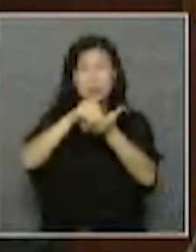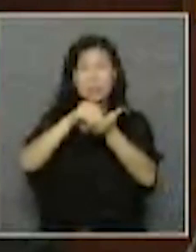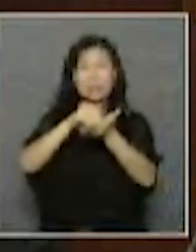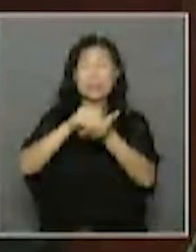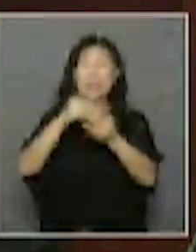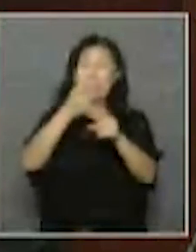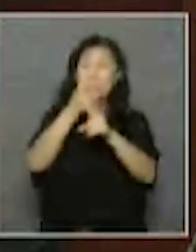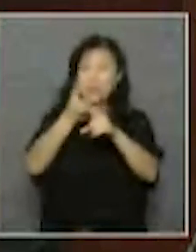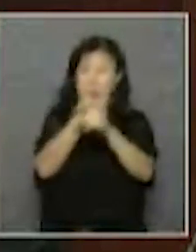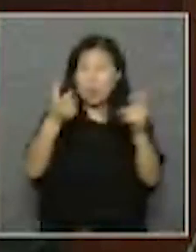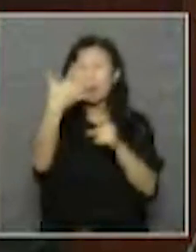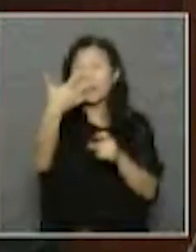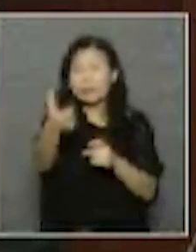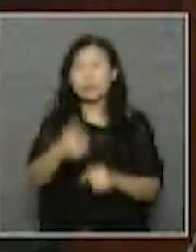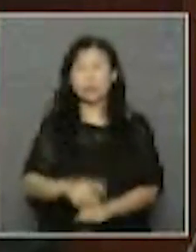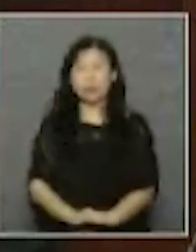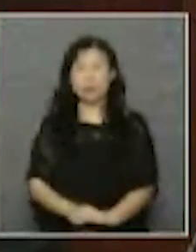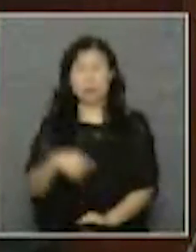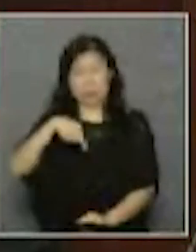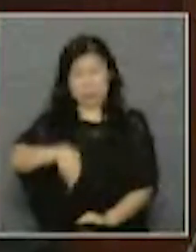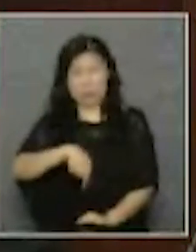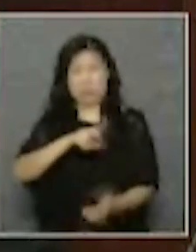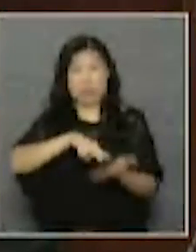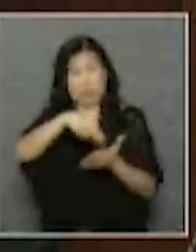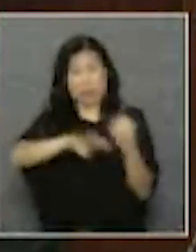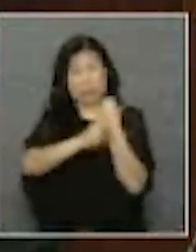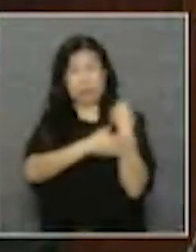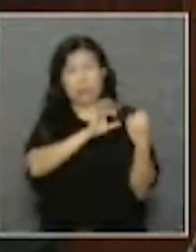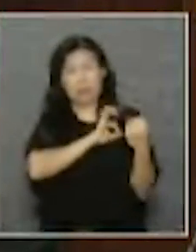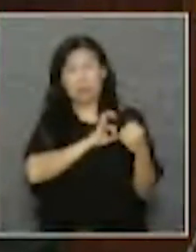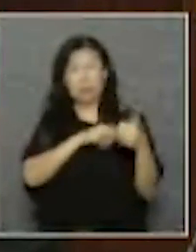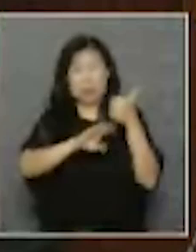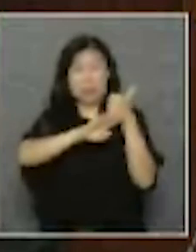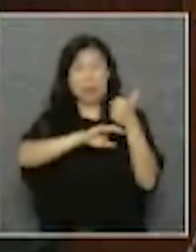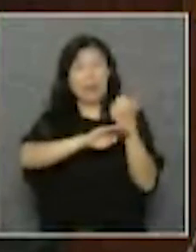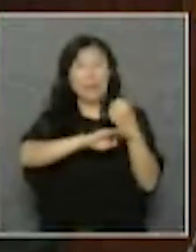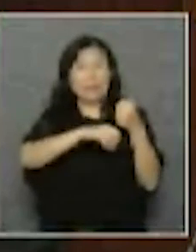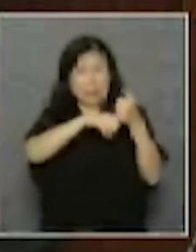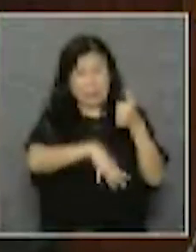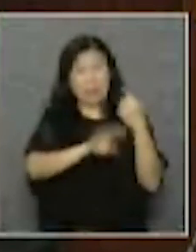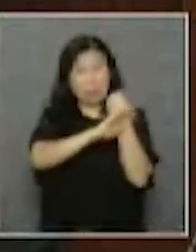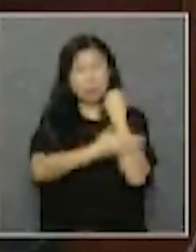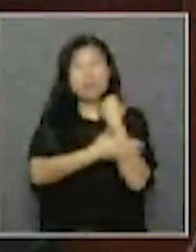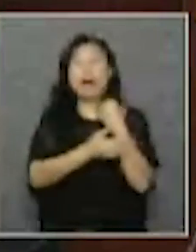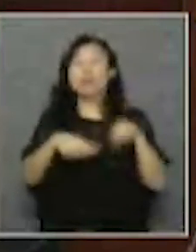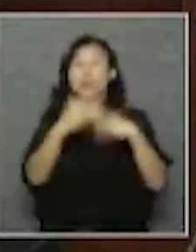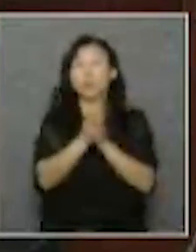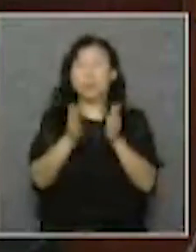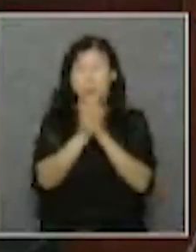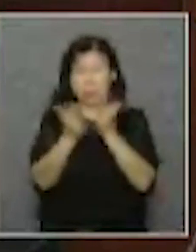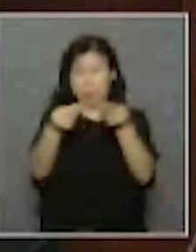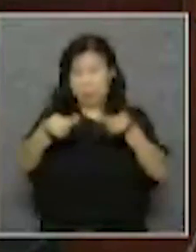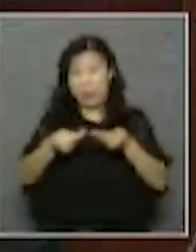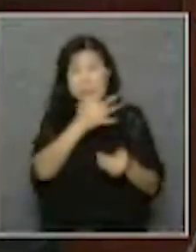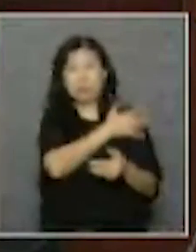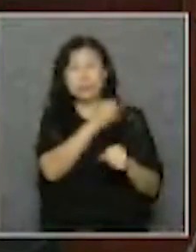哋本會嘅我哋嘅職權。 係 基本法亦都冇俾一個咁嘅職權我哋。第二咧，你如果